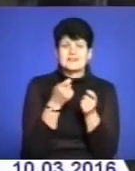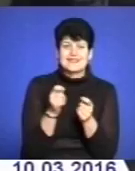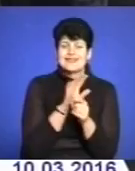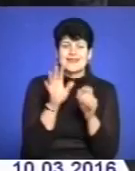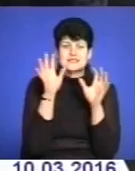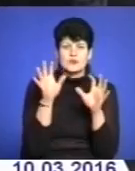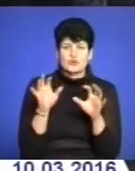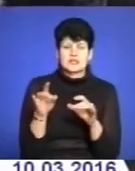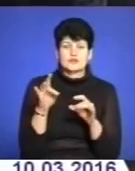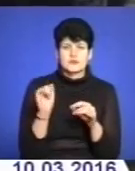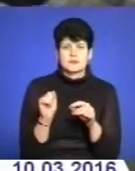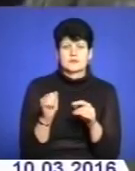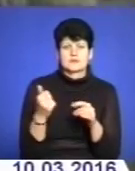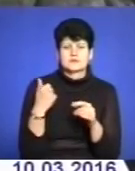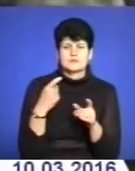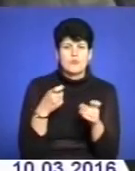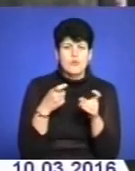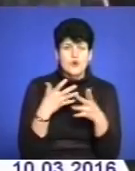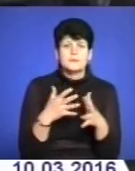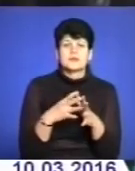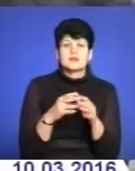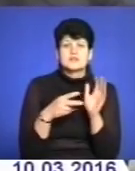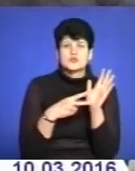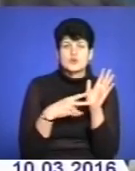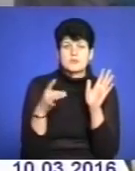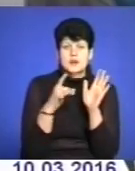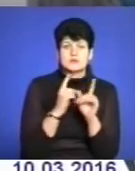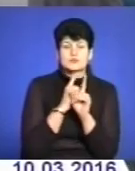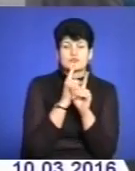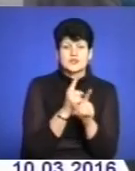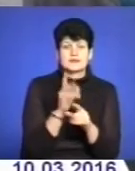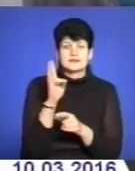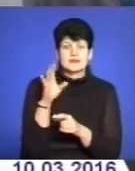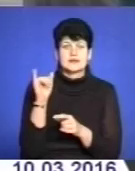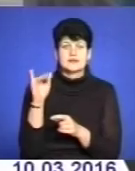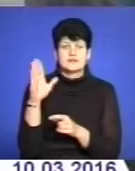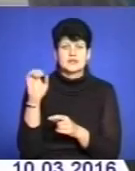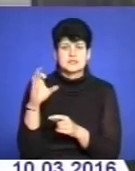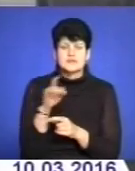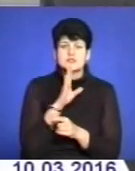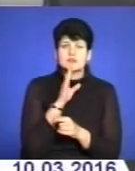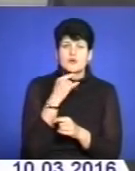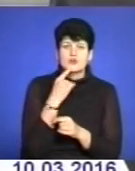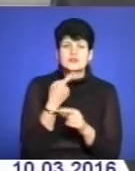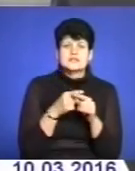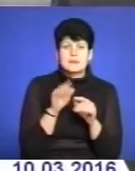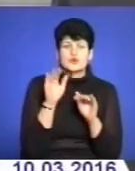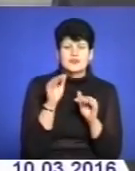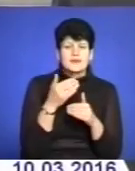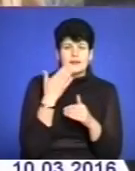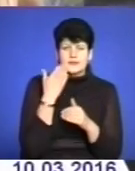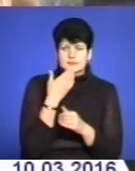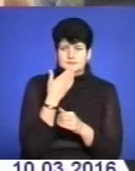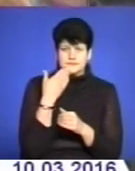речовин, боєприпасів, зброї. Вже сьомий раз проводжає на схід чоловіка Наталія Іваськів. Жінка зізнається, що таке прощання легко не